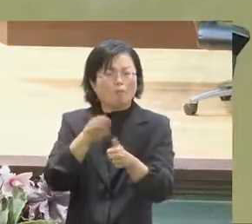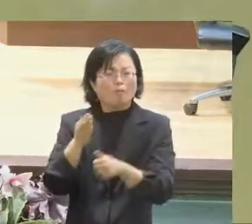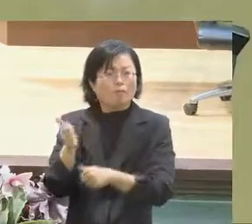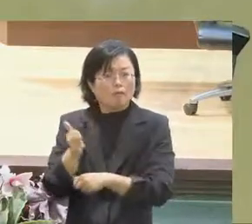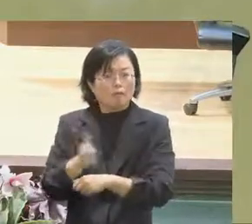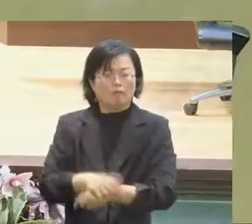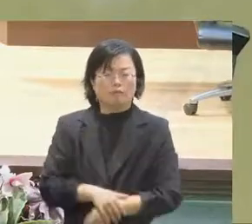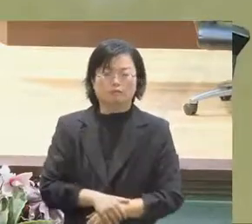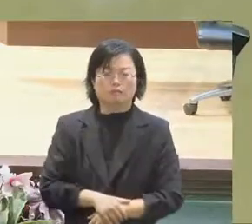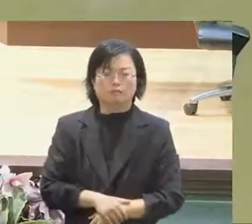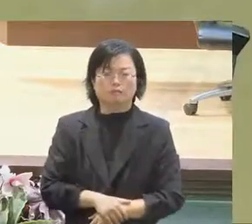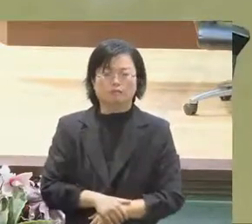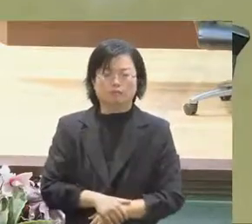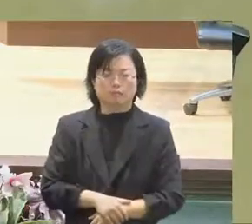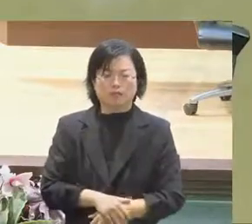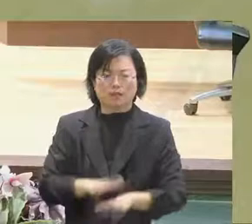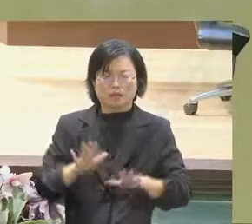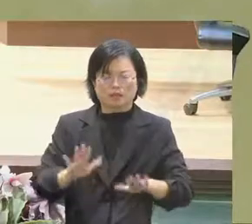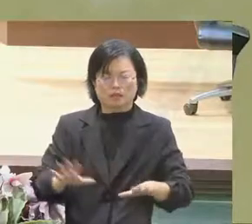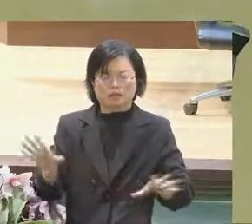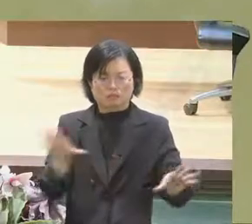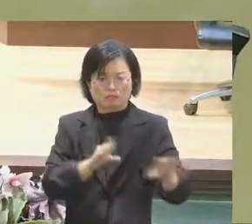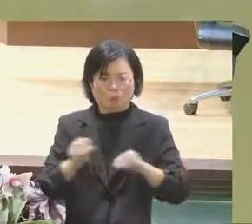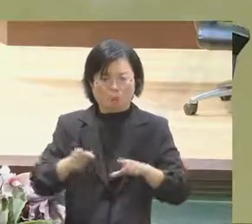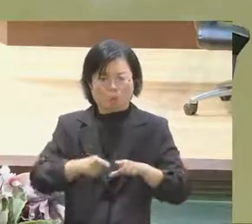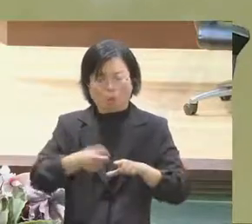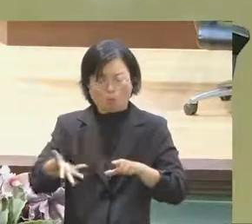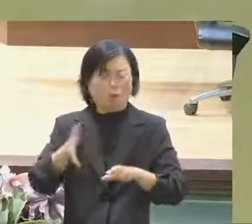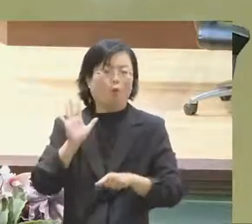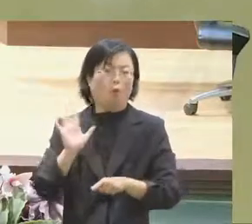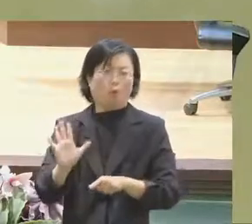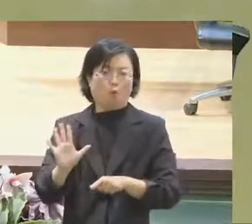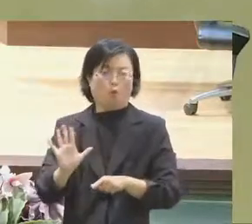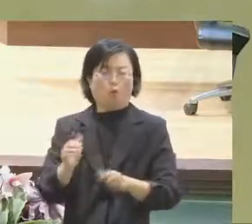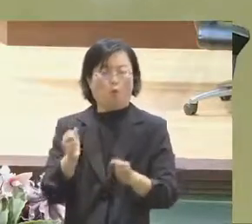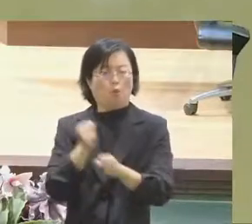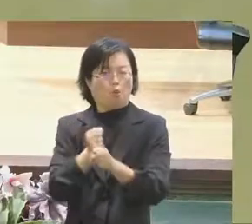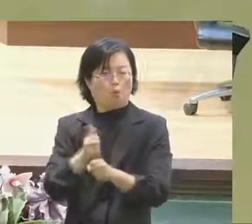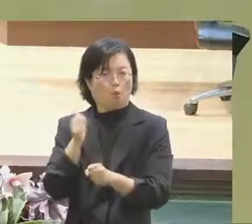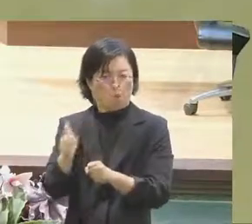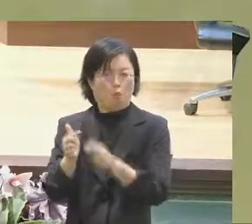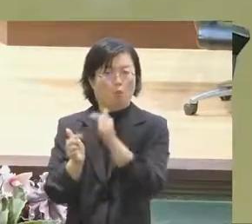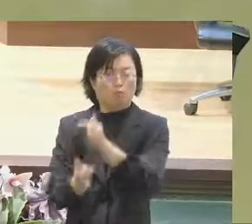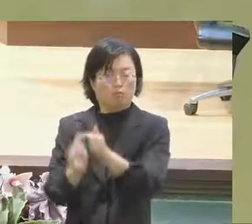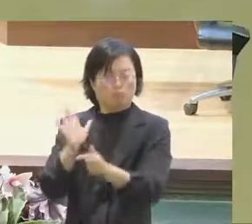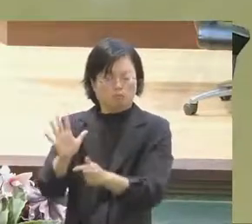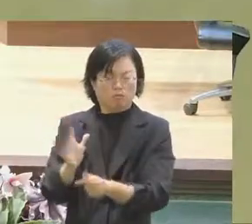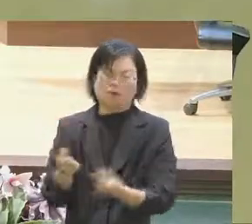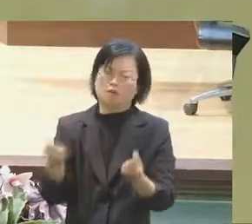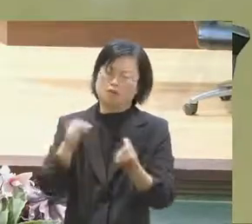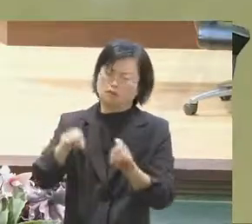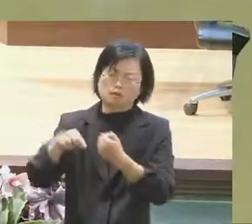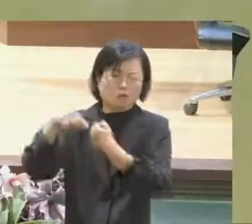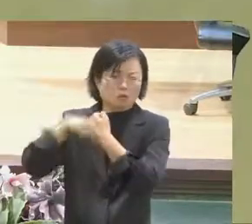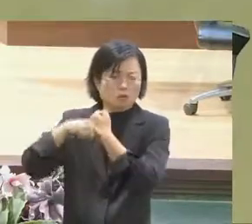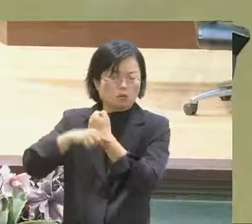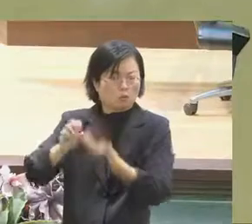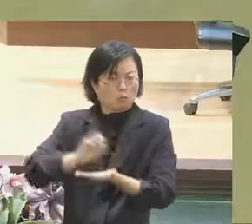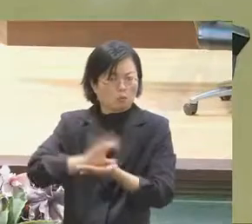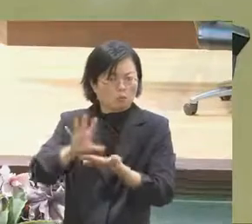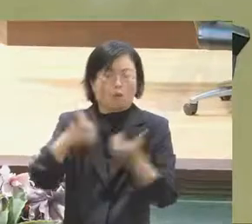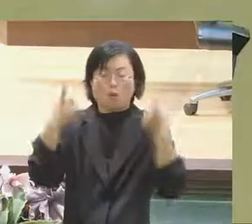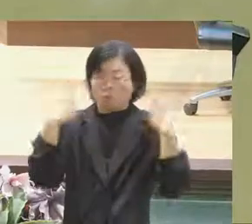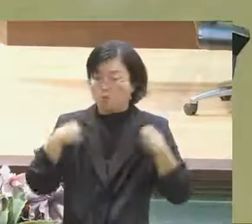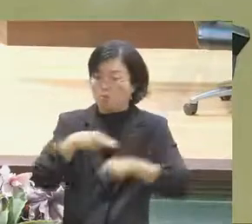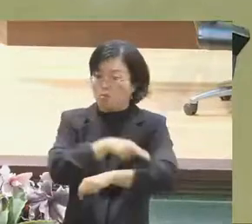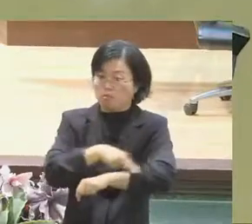做了很完整很棒的开放资料数据，那不知道说像这样子的研究报告你本来预